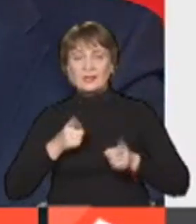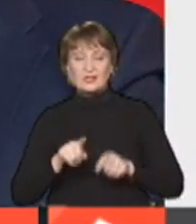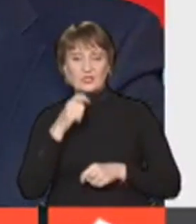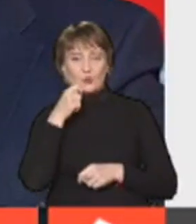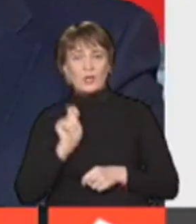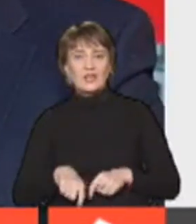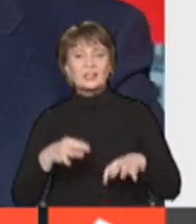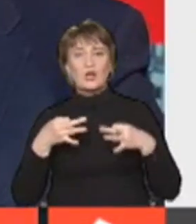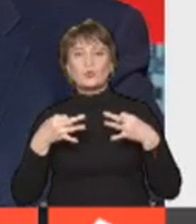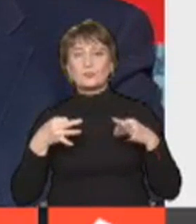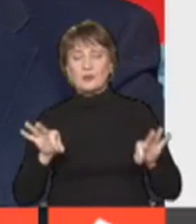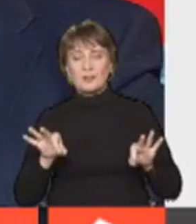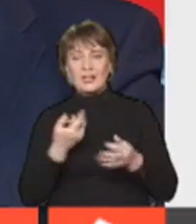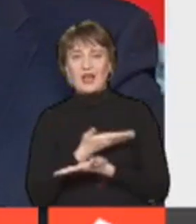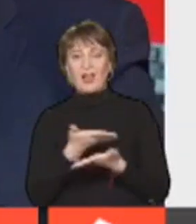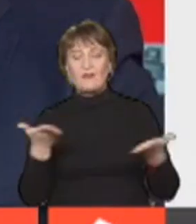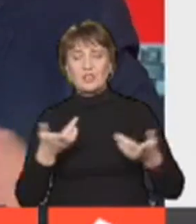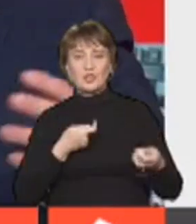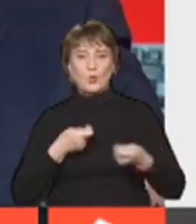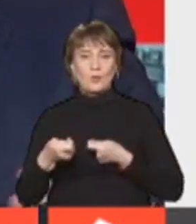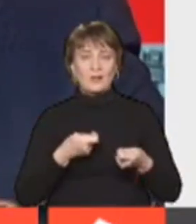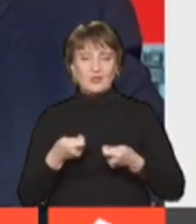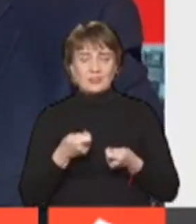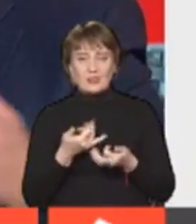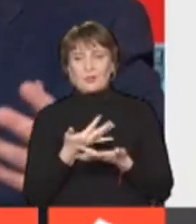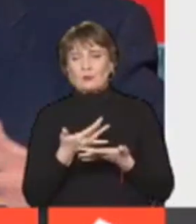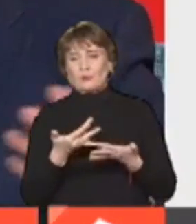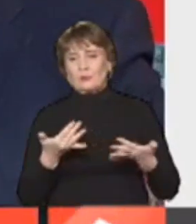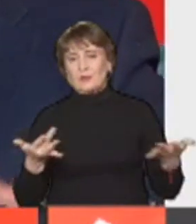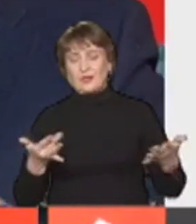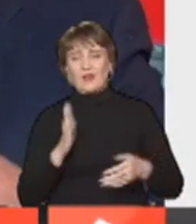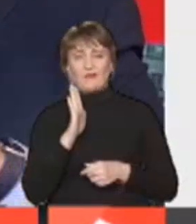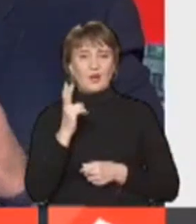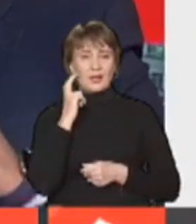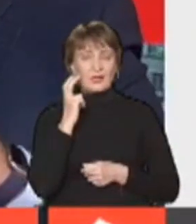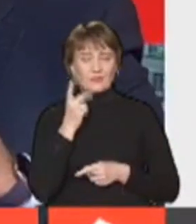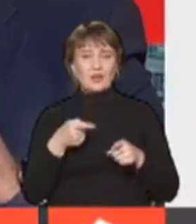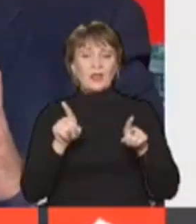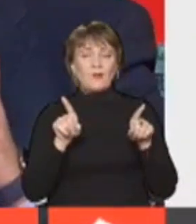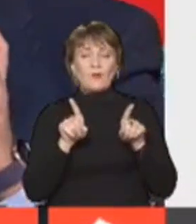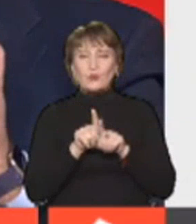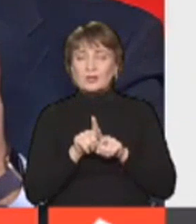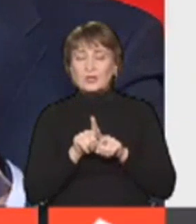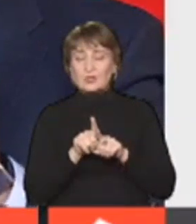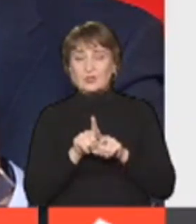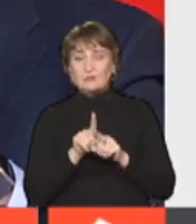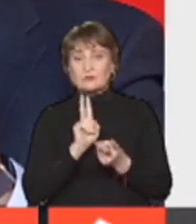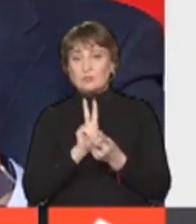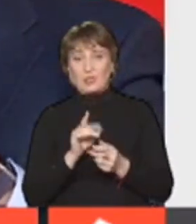українців освободить від внешнього управління вторженням. Ці запроданці тут же от в Києві. От такий збіг, можливо,